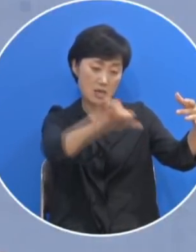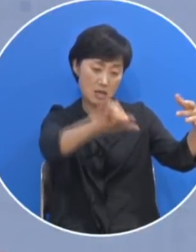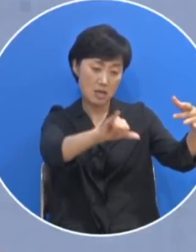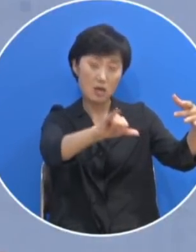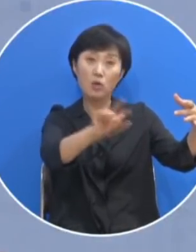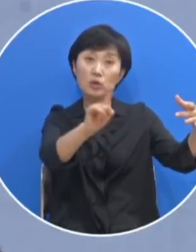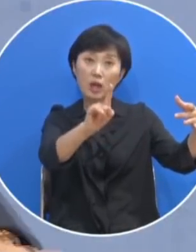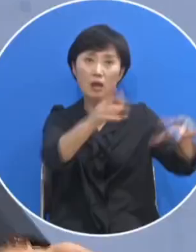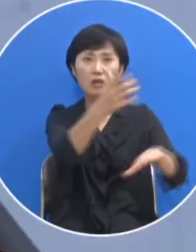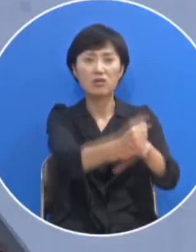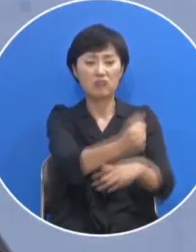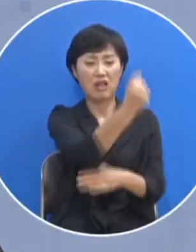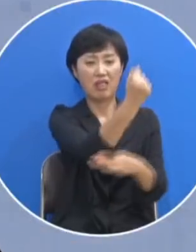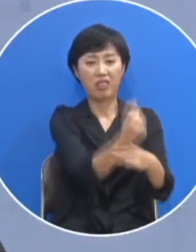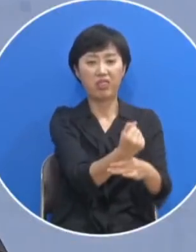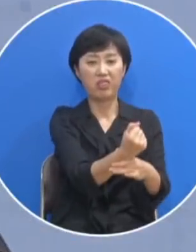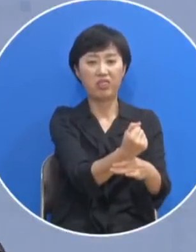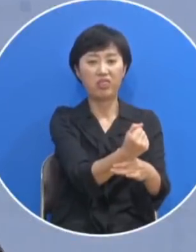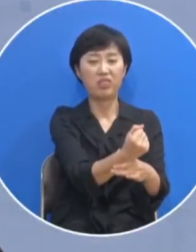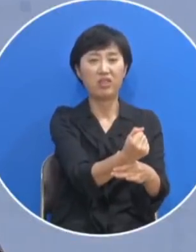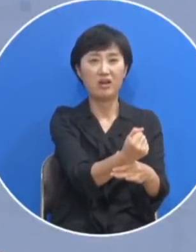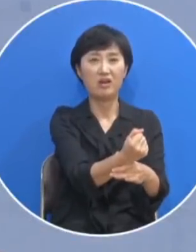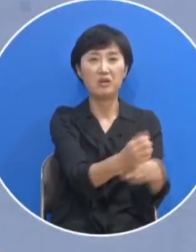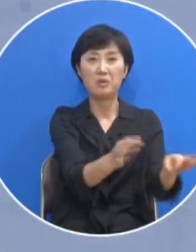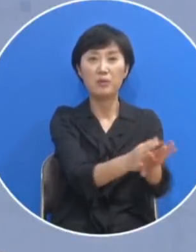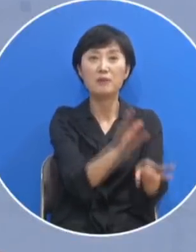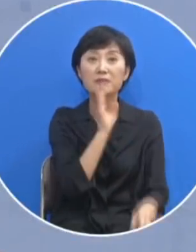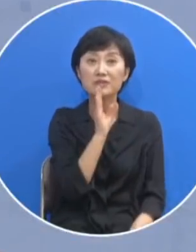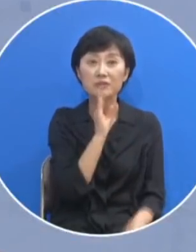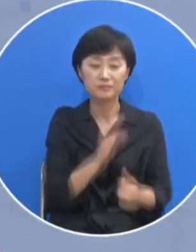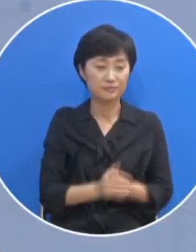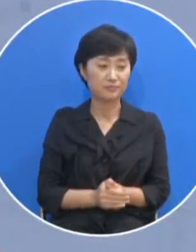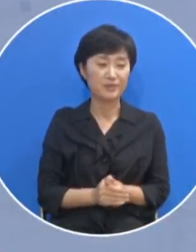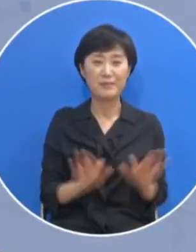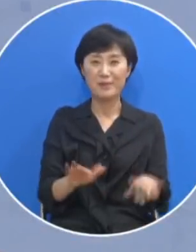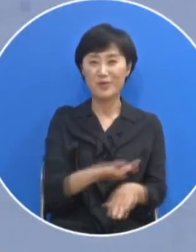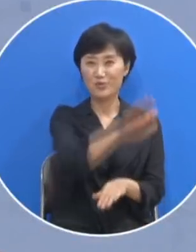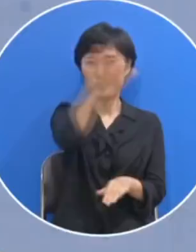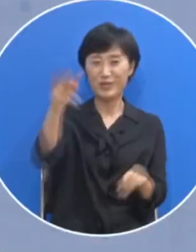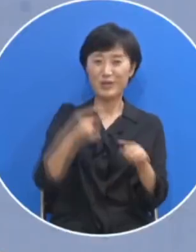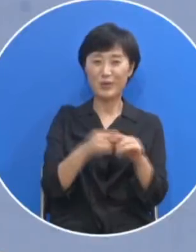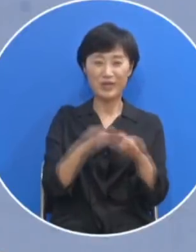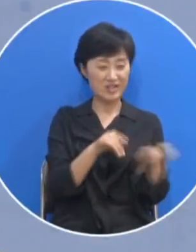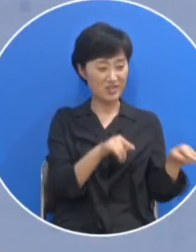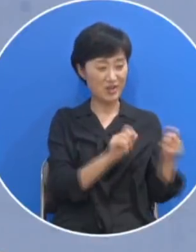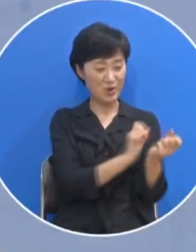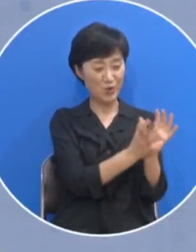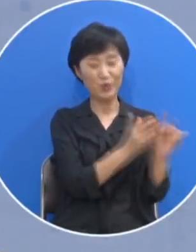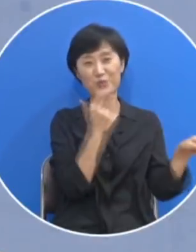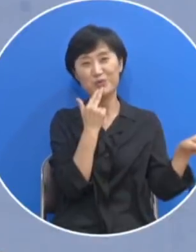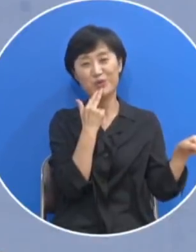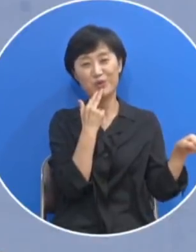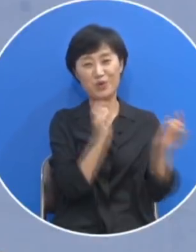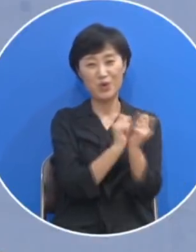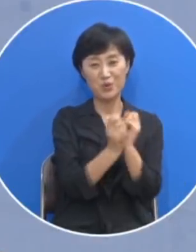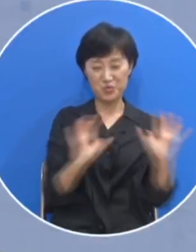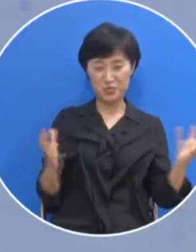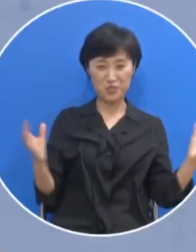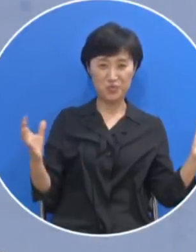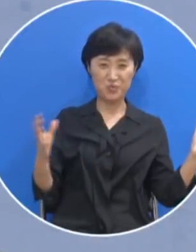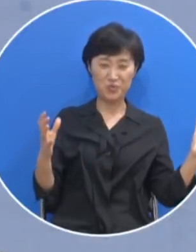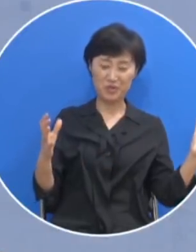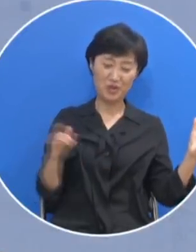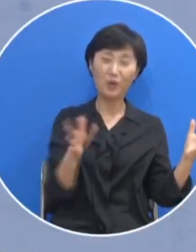우리 연일 꺼지자 나타났죠 그래서 후 롱런하고 말은 너 아 봤잖아요 죽은 거고 또 뵈요 제가 별로